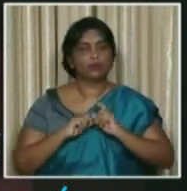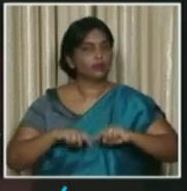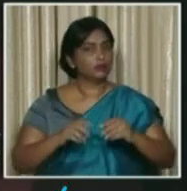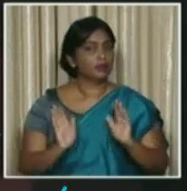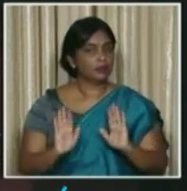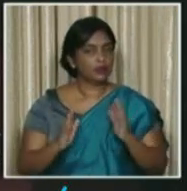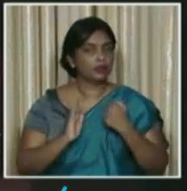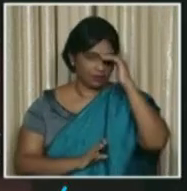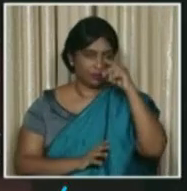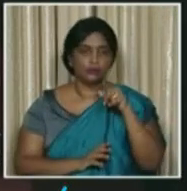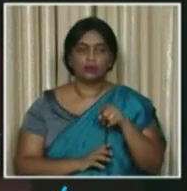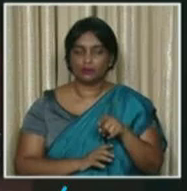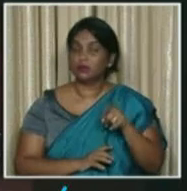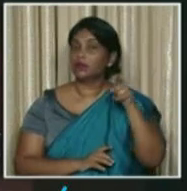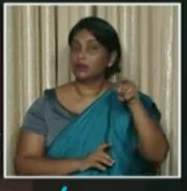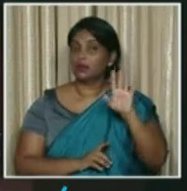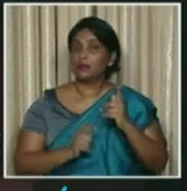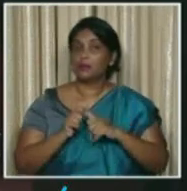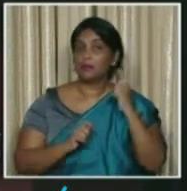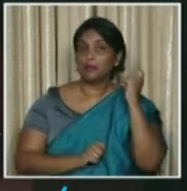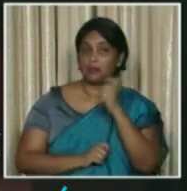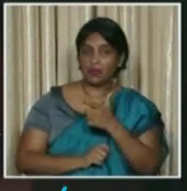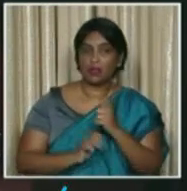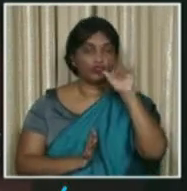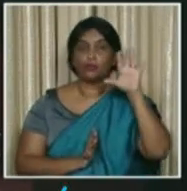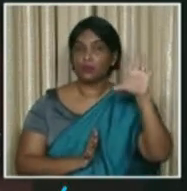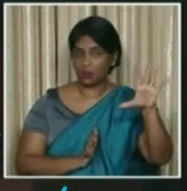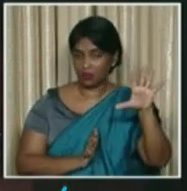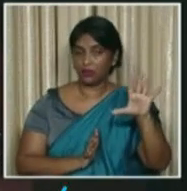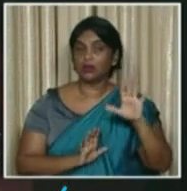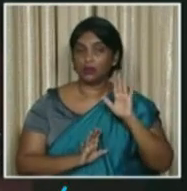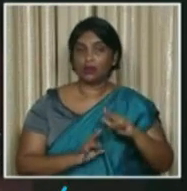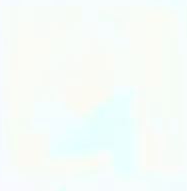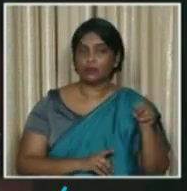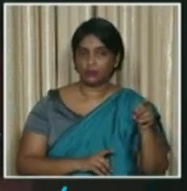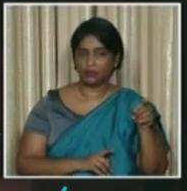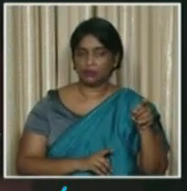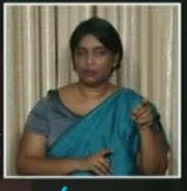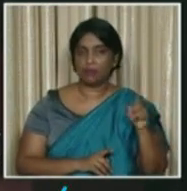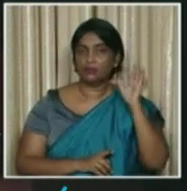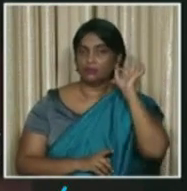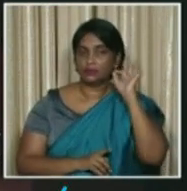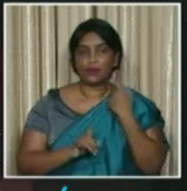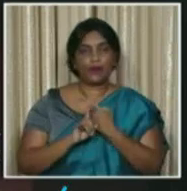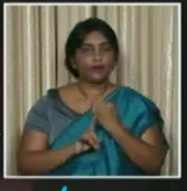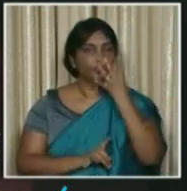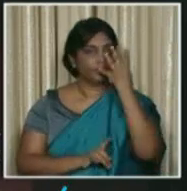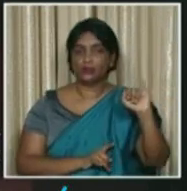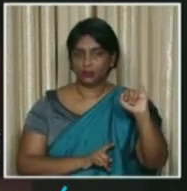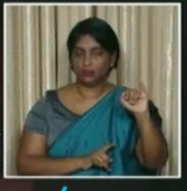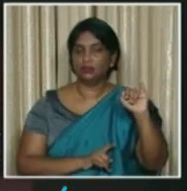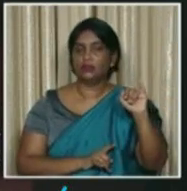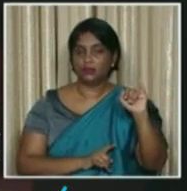කරලා ගරු කථානායකතුමනි ඔහුට දඩේ ගහලා තියෙන්නේ 175යි. හැබැයි ප්‍රංශ ජාතිකයේ රත්තරන් කිලෝ